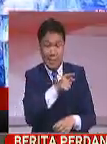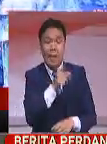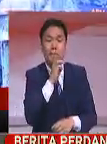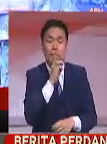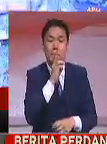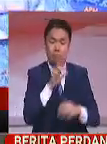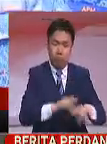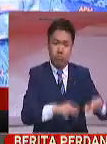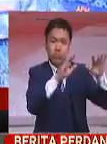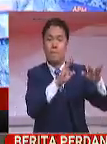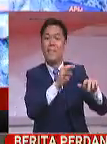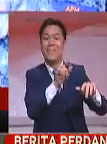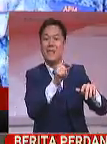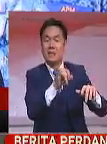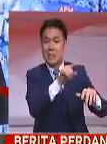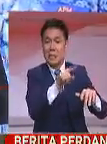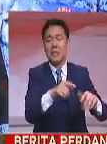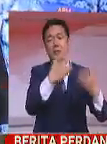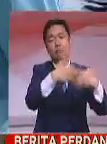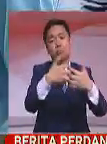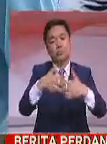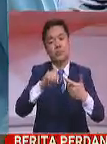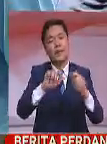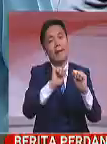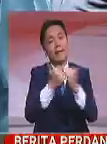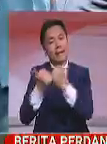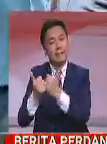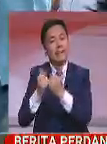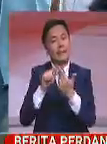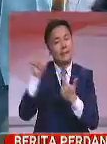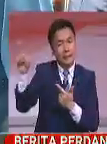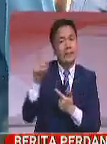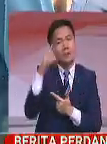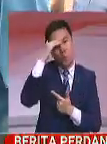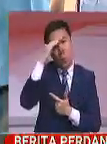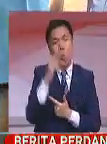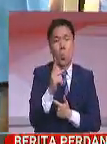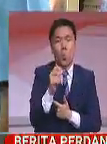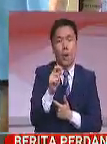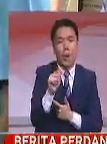bersama Persatuan Penghilang Malaysia dan beberapa agensi terlibat di Kota Tinggi, Johor.